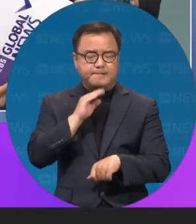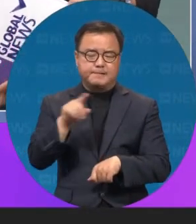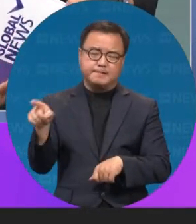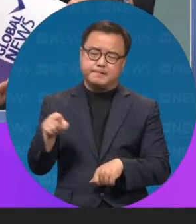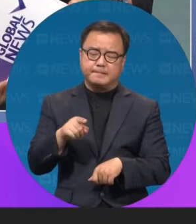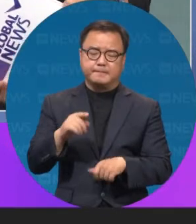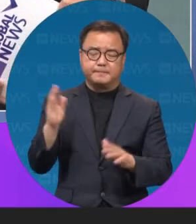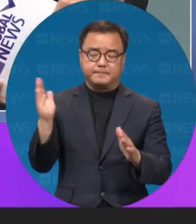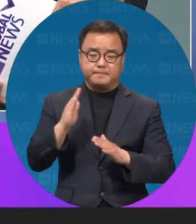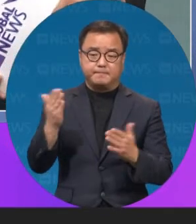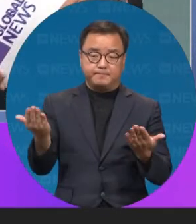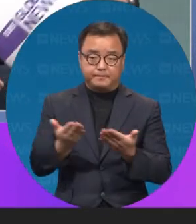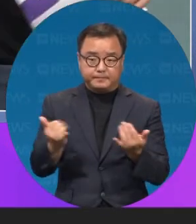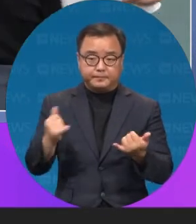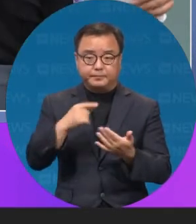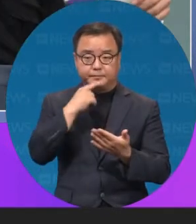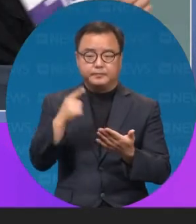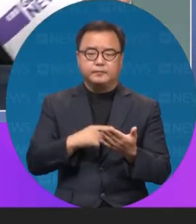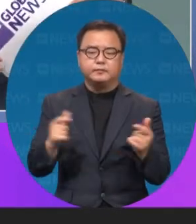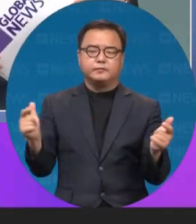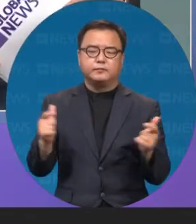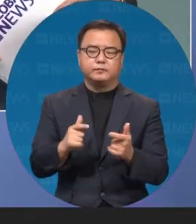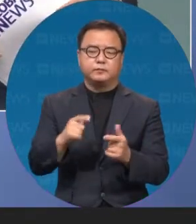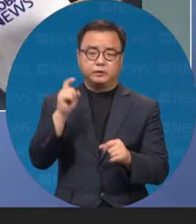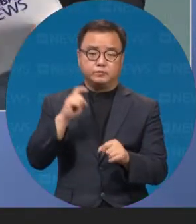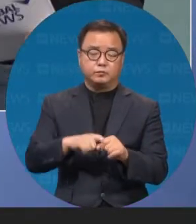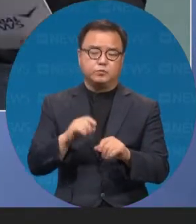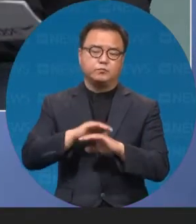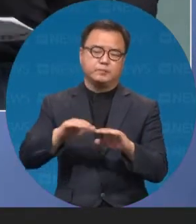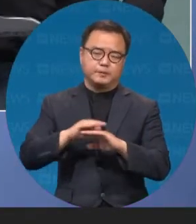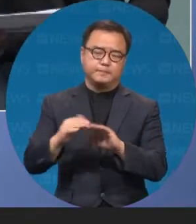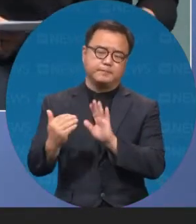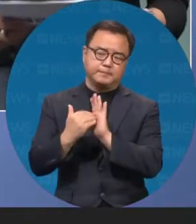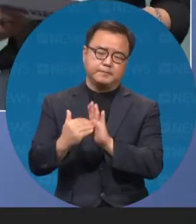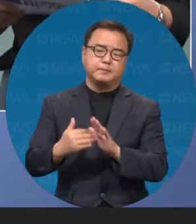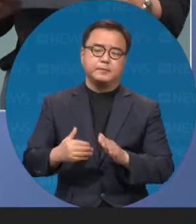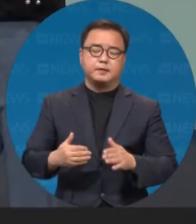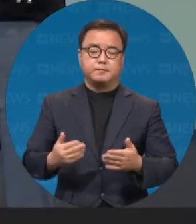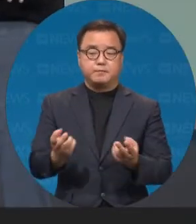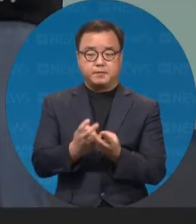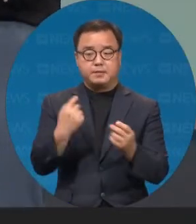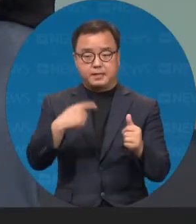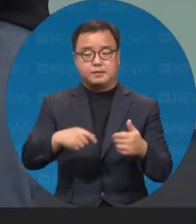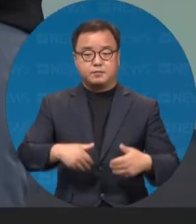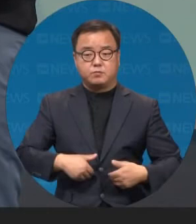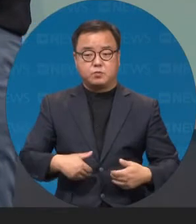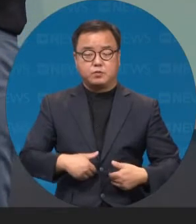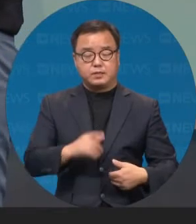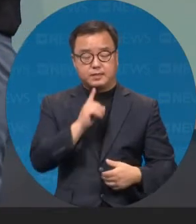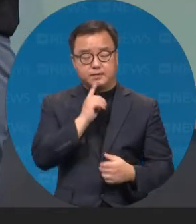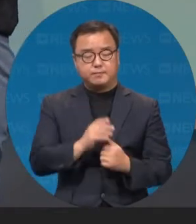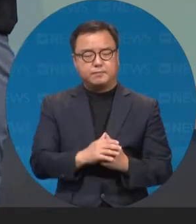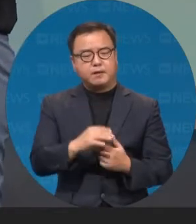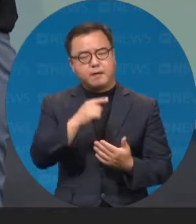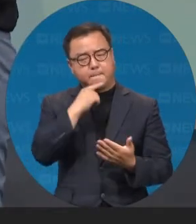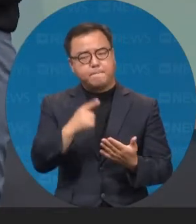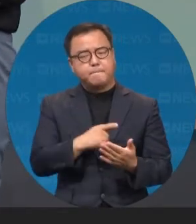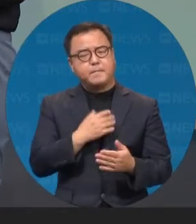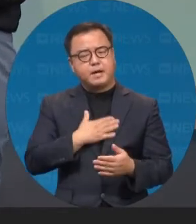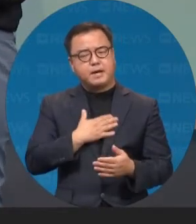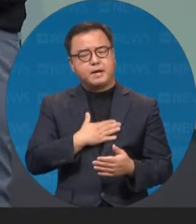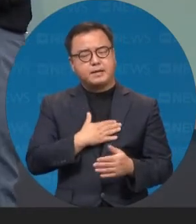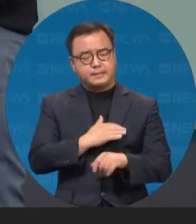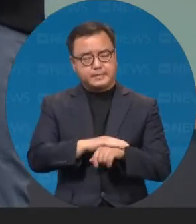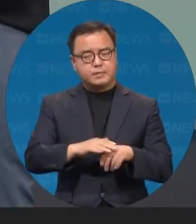피해를 줄이기 위한 대비책을 더 철저히 가르쳐야 한다고 당부했습니다 * 규모가 상당한 같은데 제대로 된 되도 책 읽고